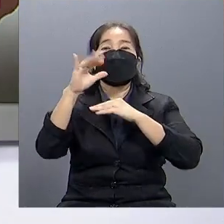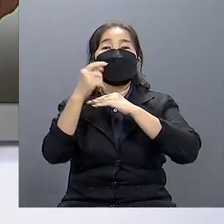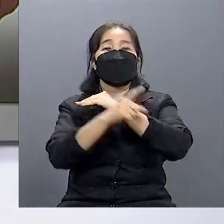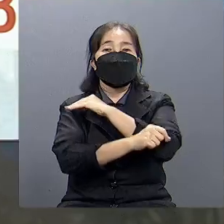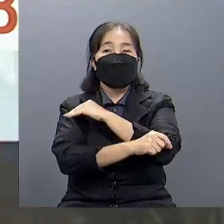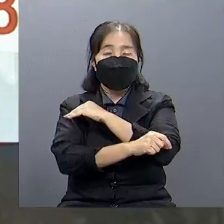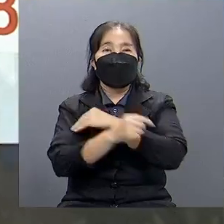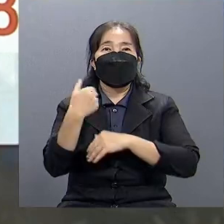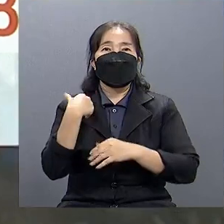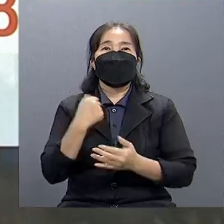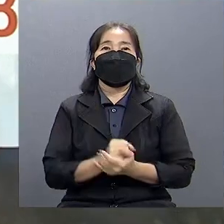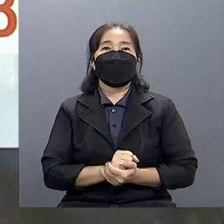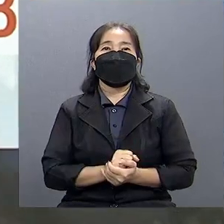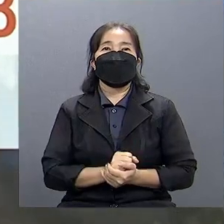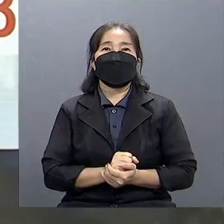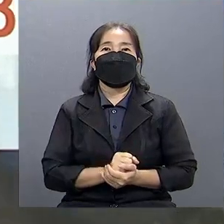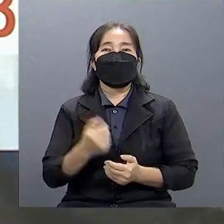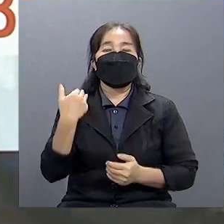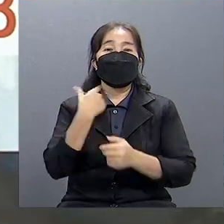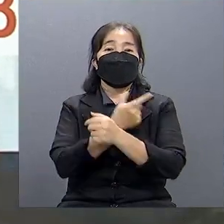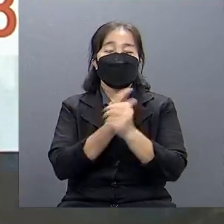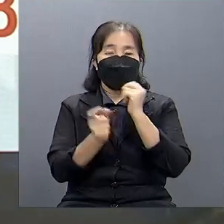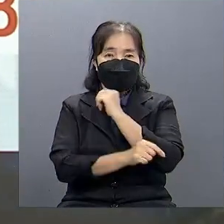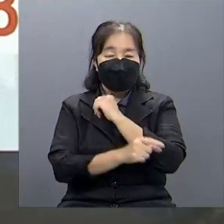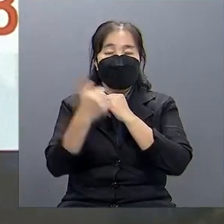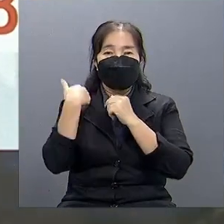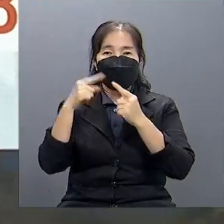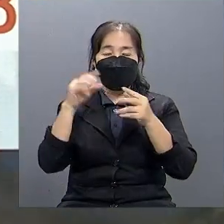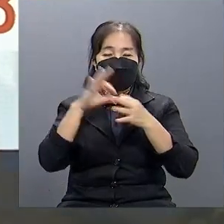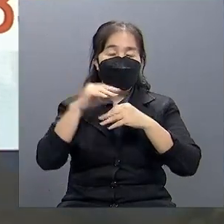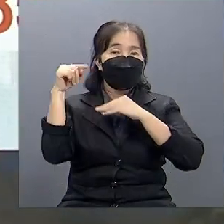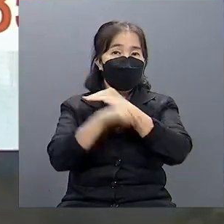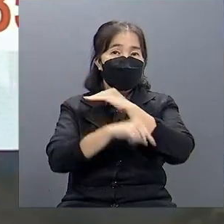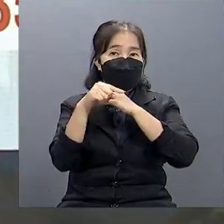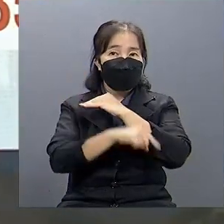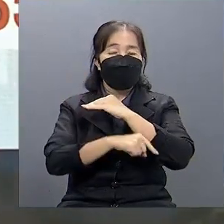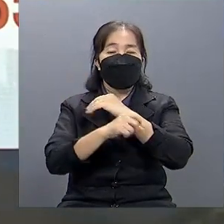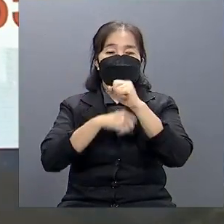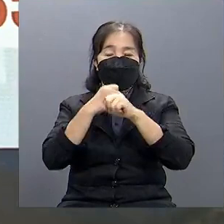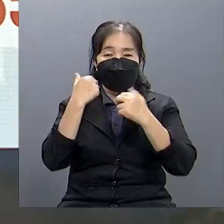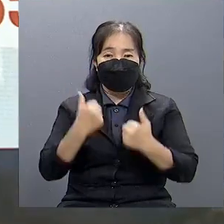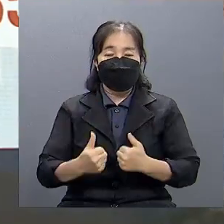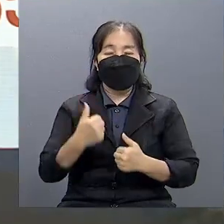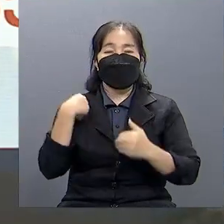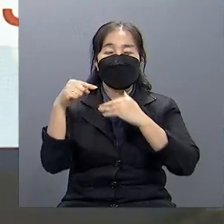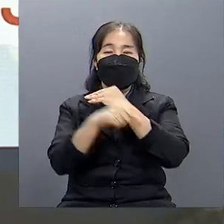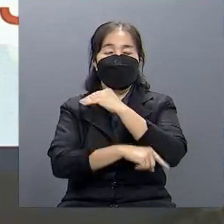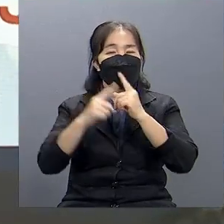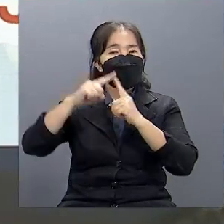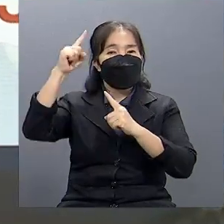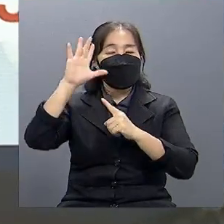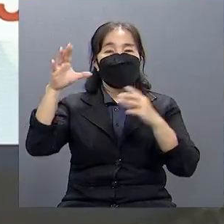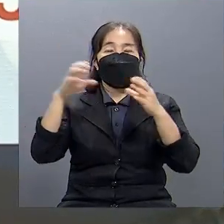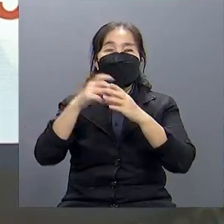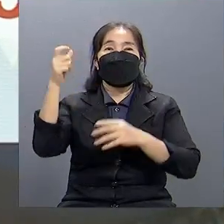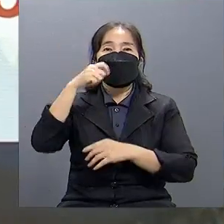นี้ดัชนีชี้วัดภาพลักษณ์การทุจริตประจำปีนี้จะเห็นว่าสิงคโปร์ค่ะหนึ่งเดียวของเอเชียเลยมี85คะแนนนะค